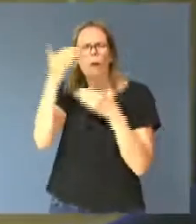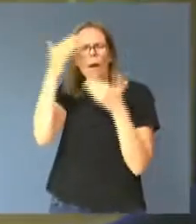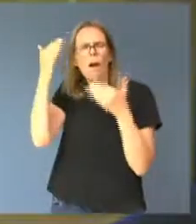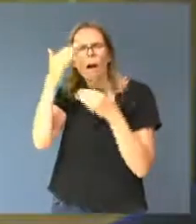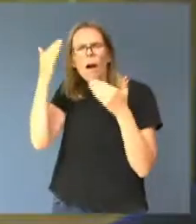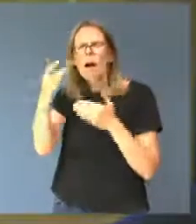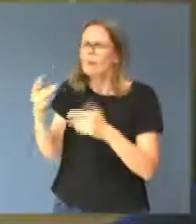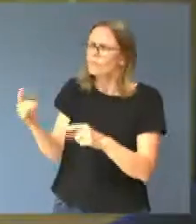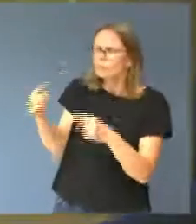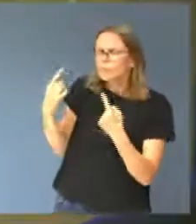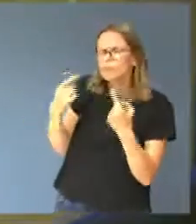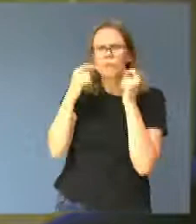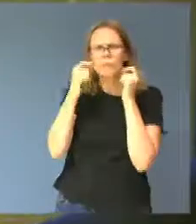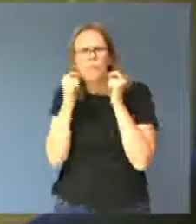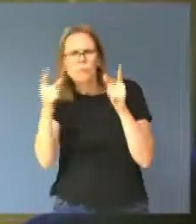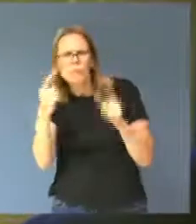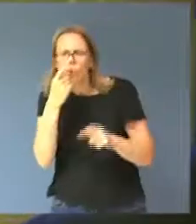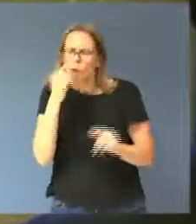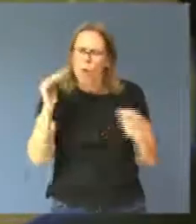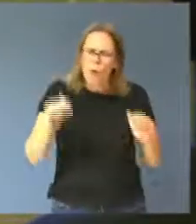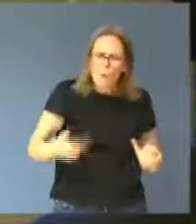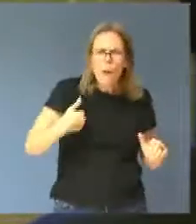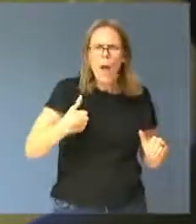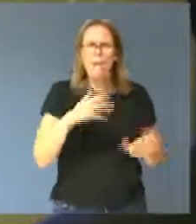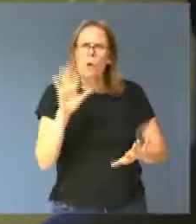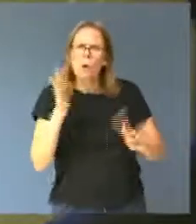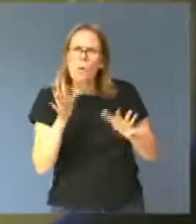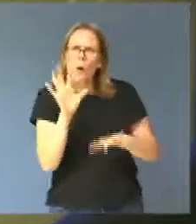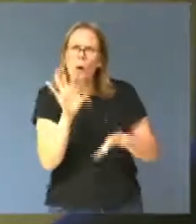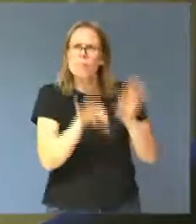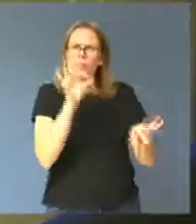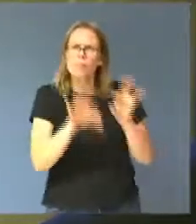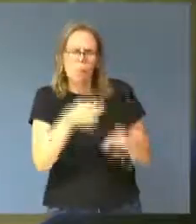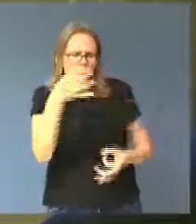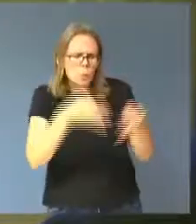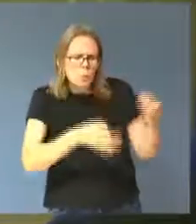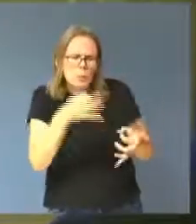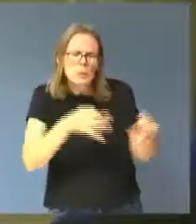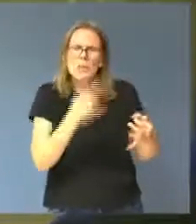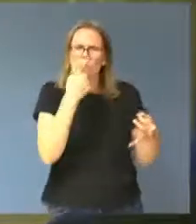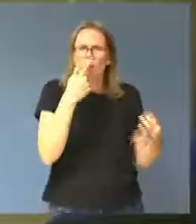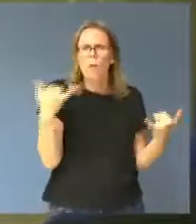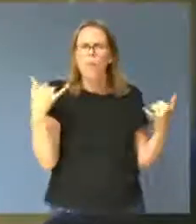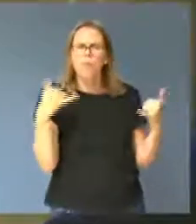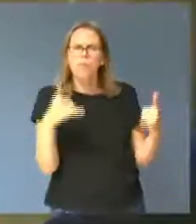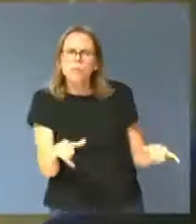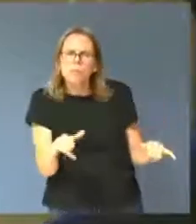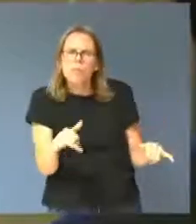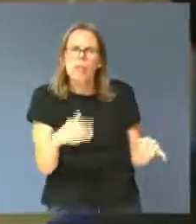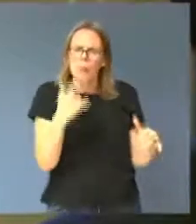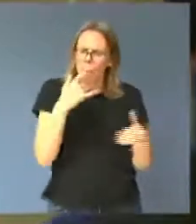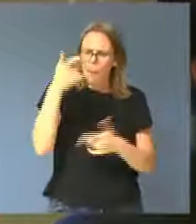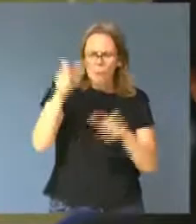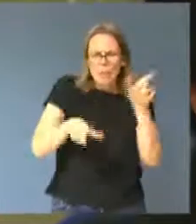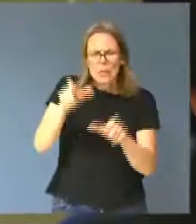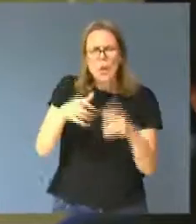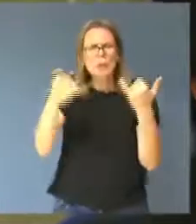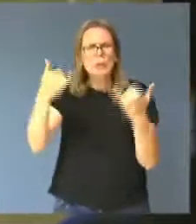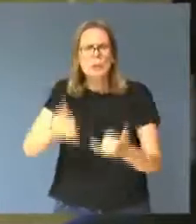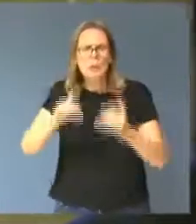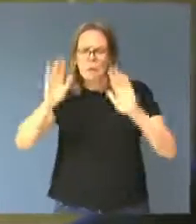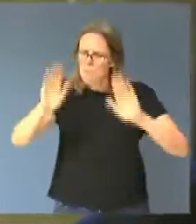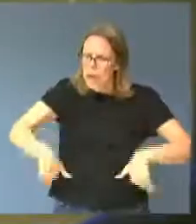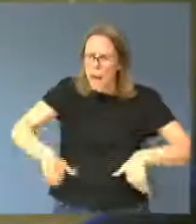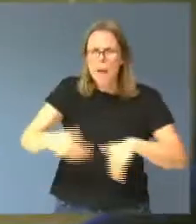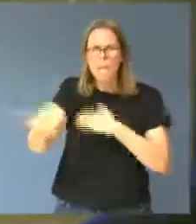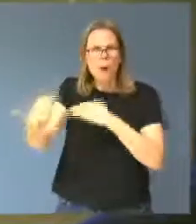politique d'immigration massive sans sélection des personnes, laxisme de la justice, comme envers à qui en France ne respecte pas les lois,